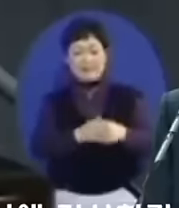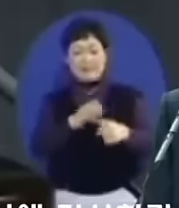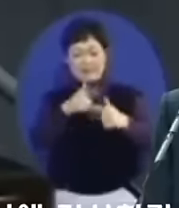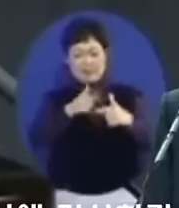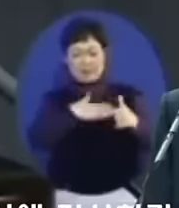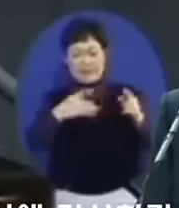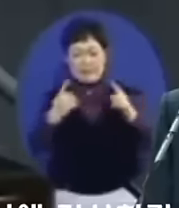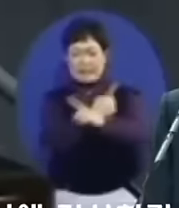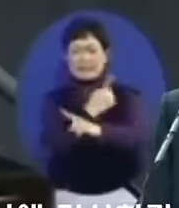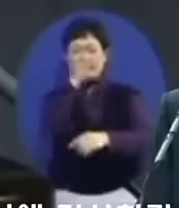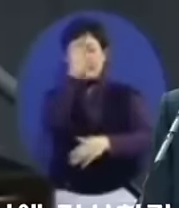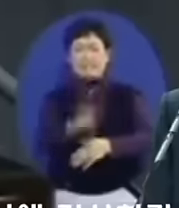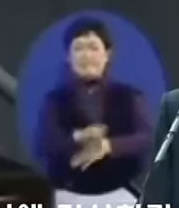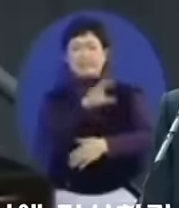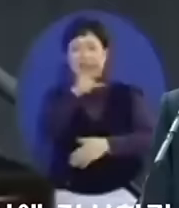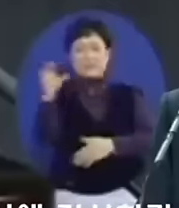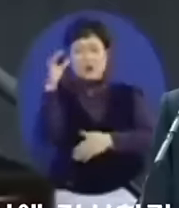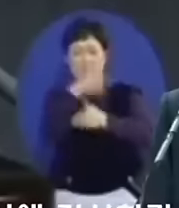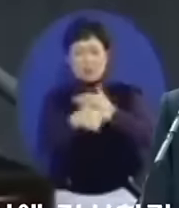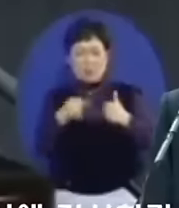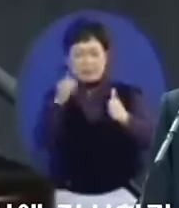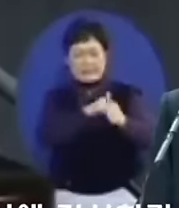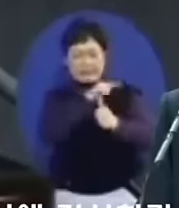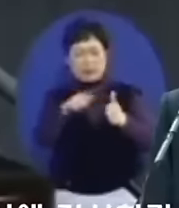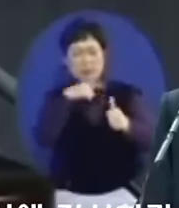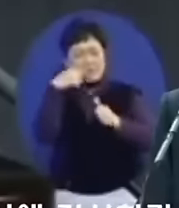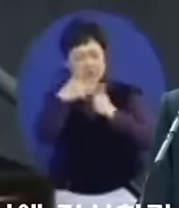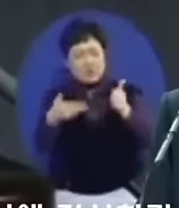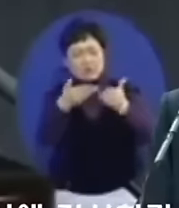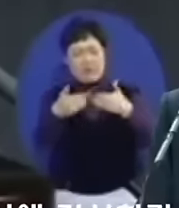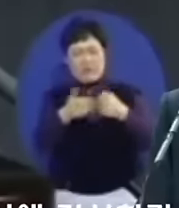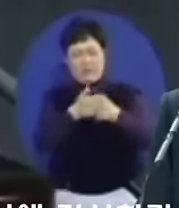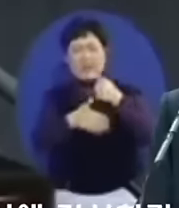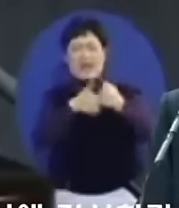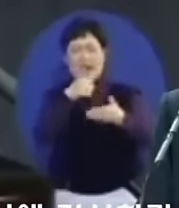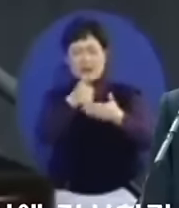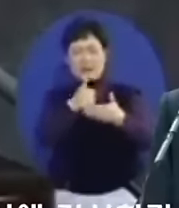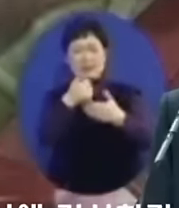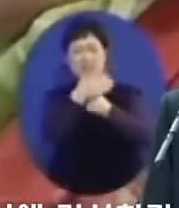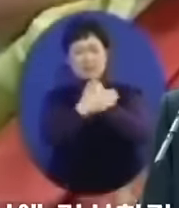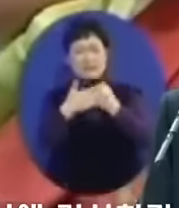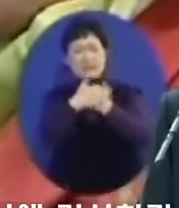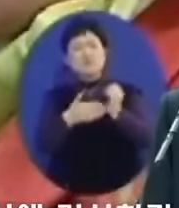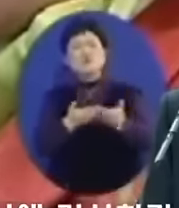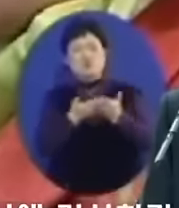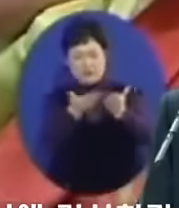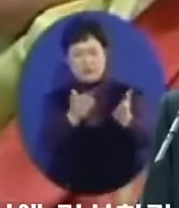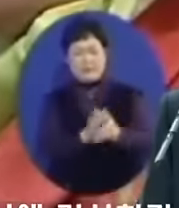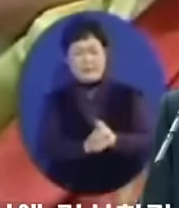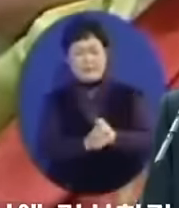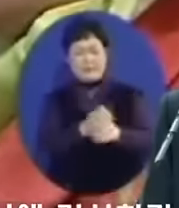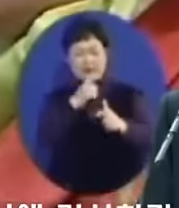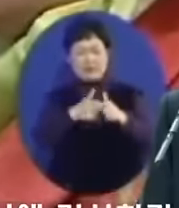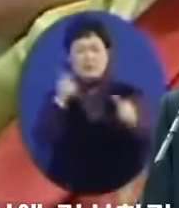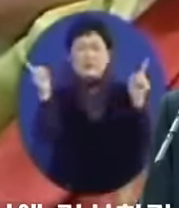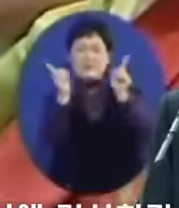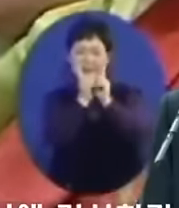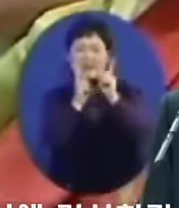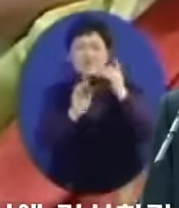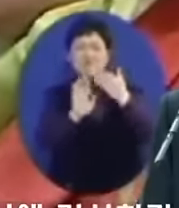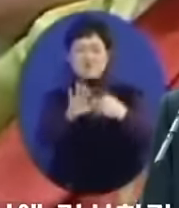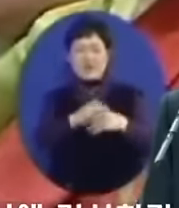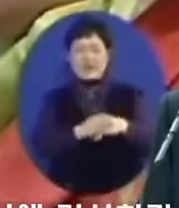날 대신 십자가에서 몸짓고 피 흘려 주셨기 때문에 하나님이 이런 은혜를 주시는 것입니다. 그리고 예수님을 만나고 난